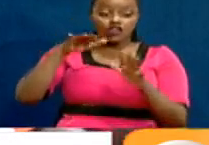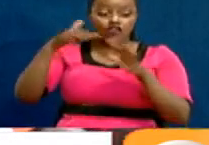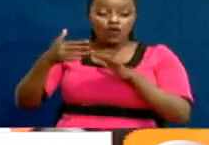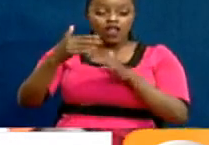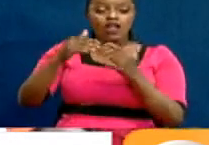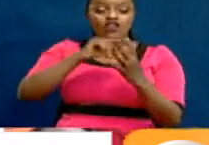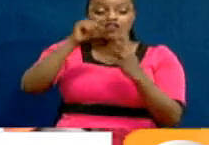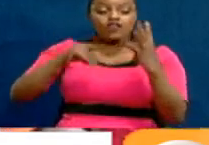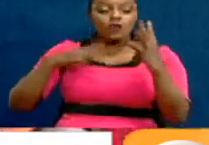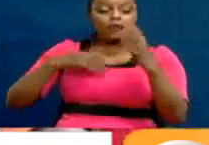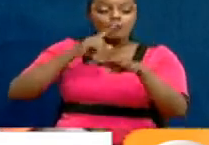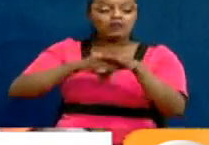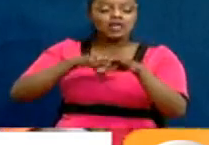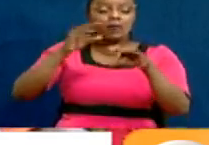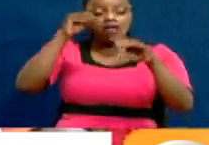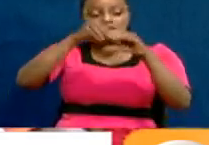watu wanne wakiwa ndani